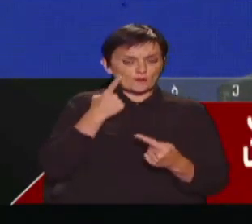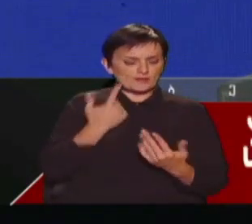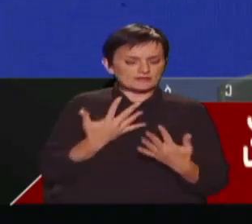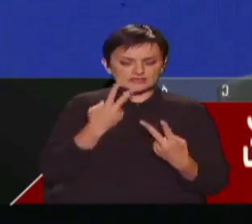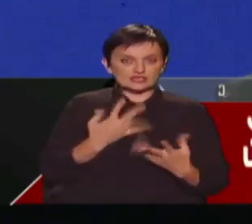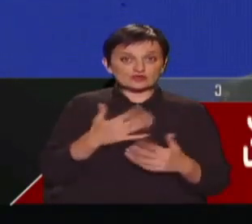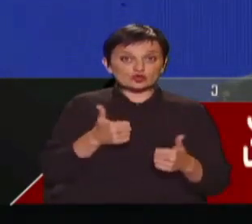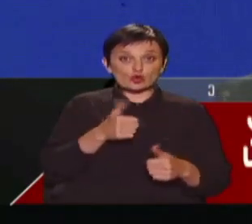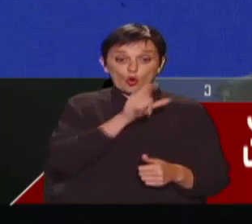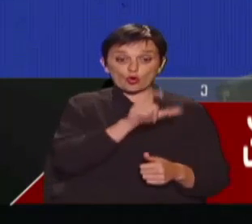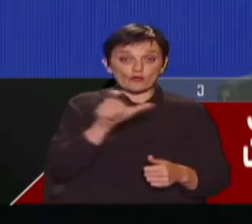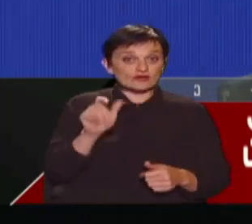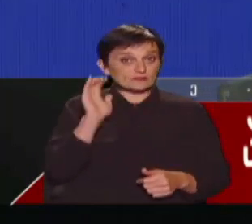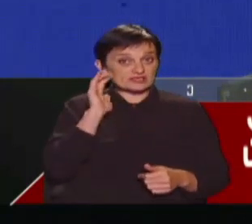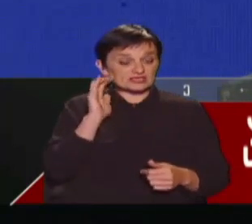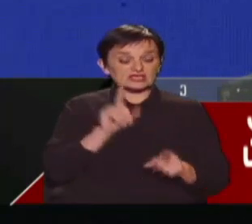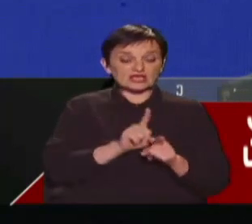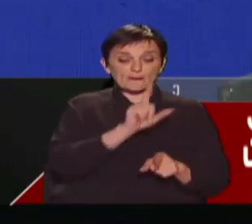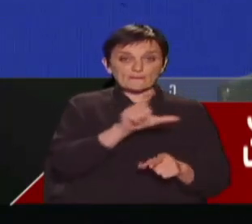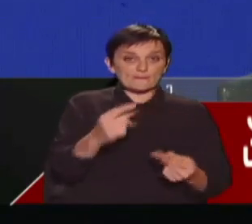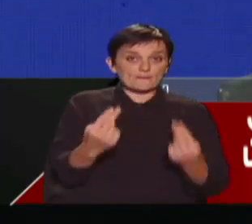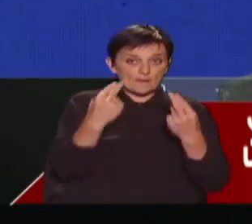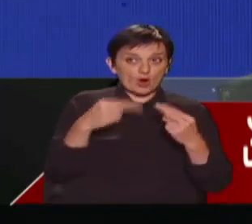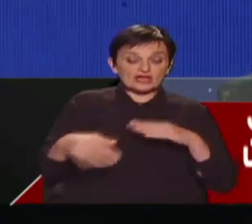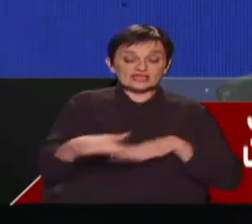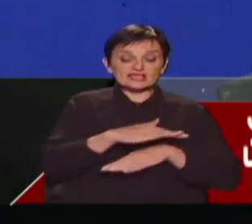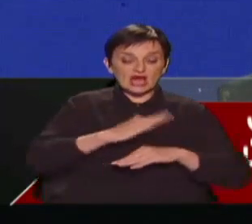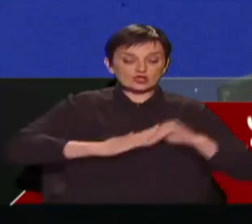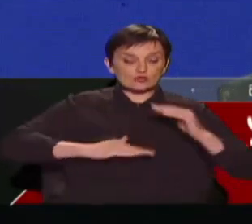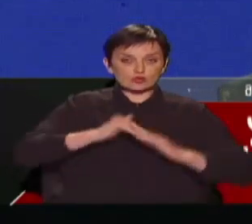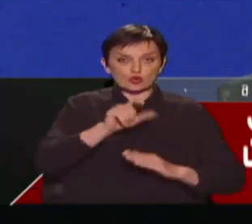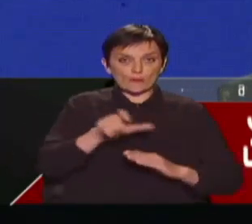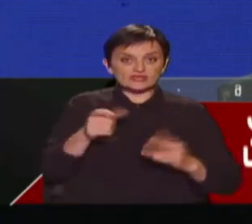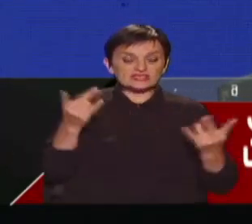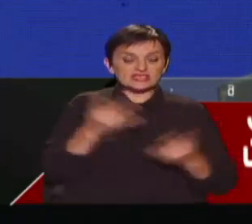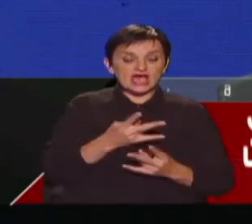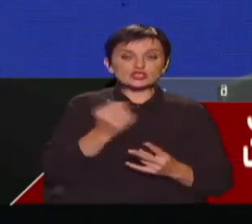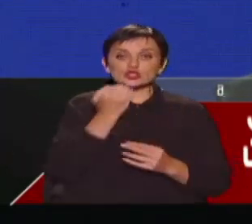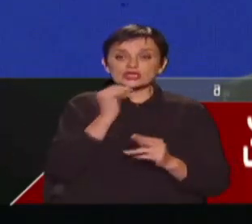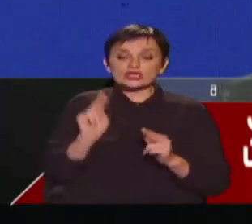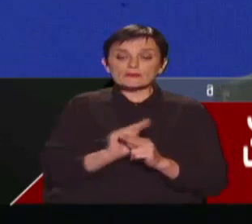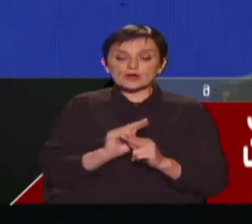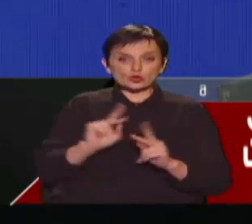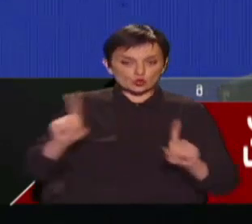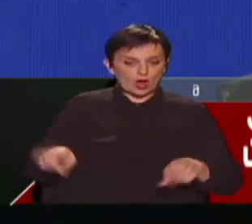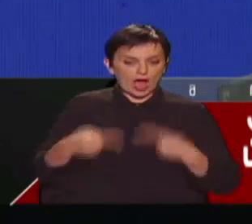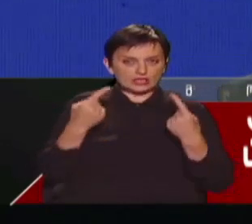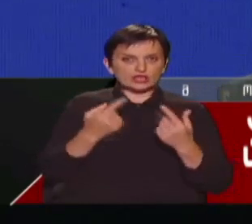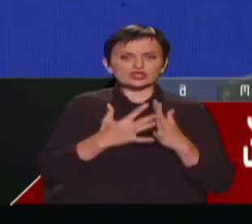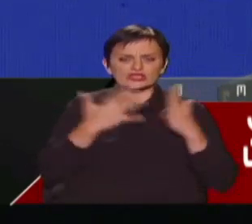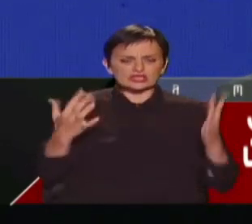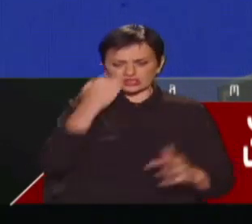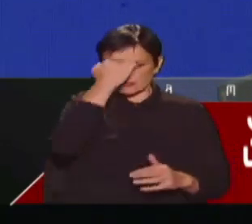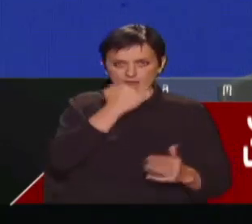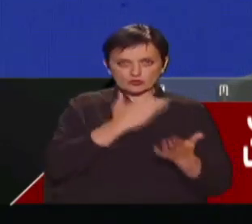გავხადოთ როგორც მსმენელისთვის, ასევე მაყურებლისთვის და დარგის პროფესიონალებისთვის. საჭიროა მისი ინფრასტრუქტურის აღდგენა. უაღრესად მადლობელი